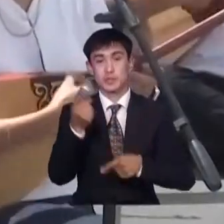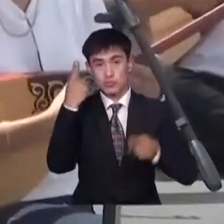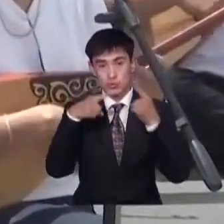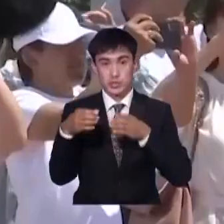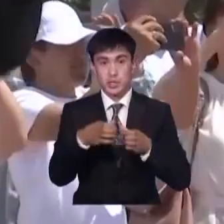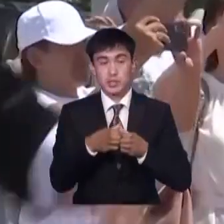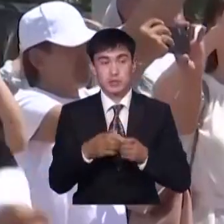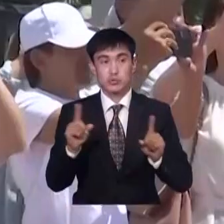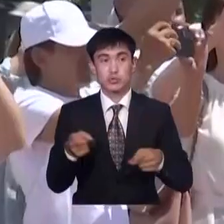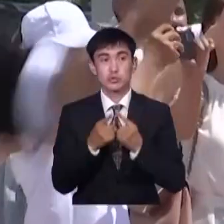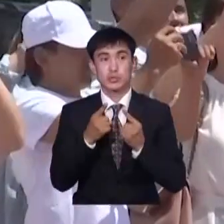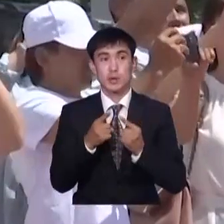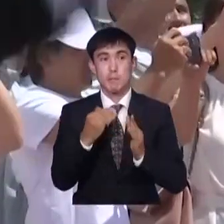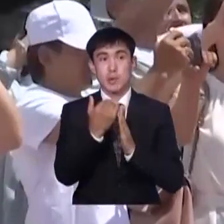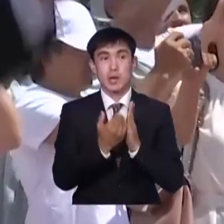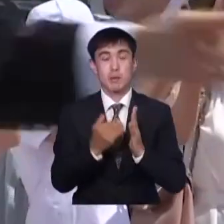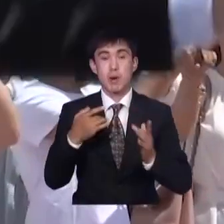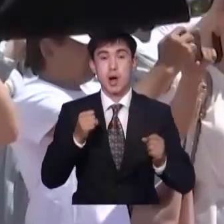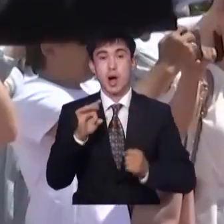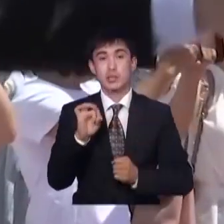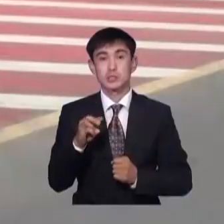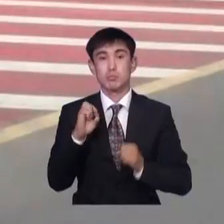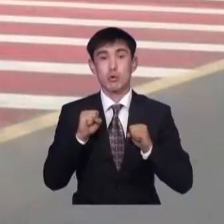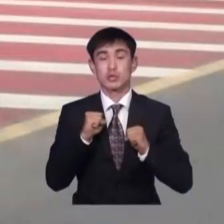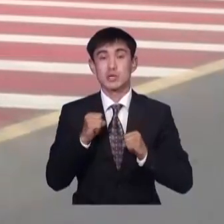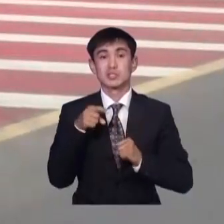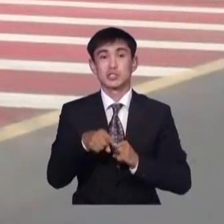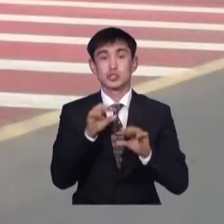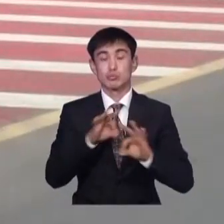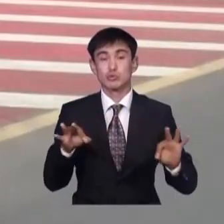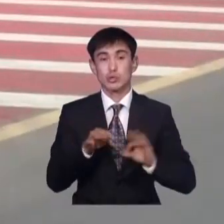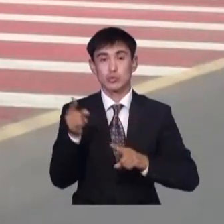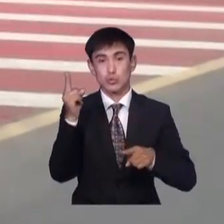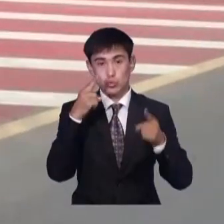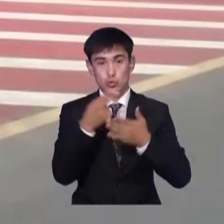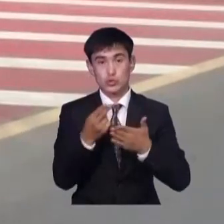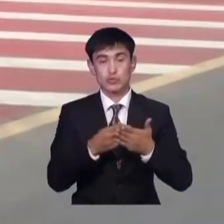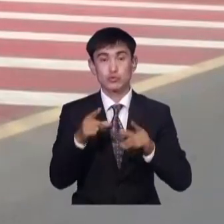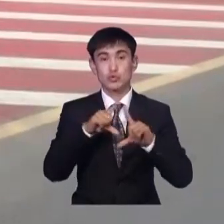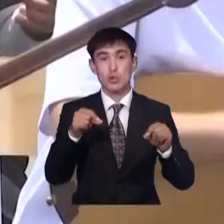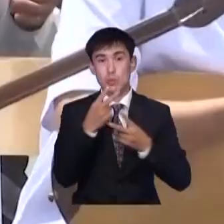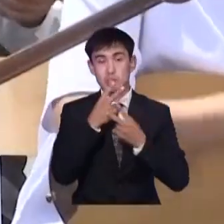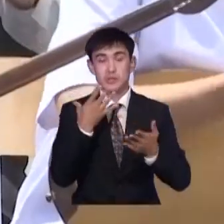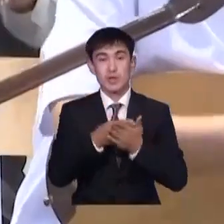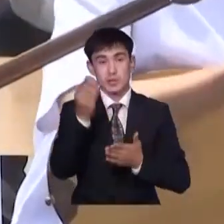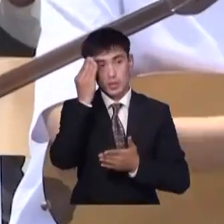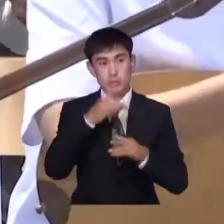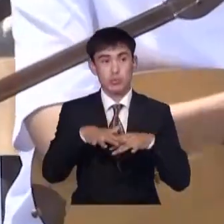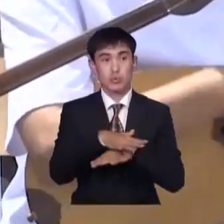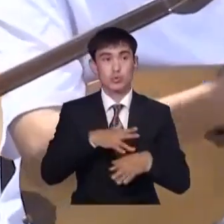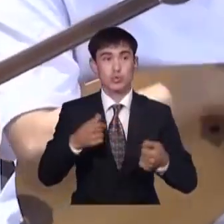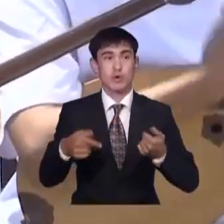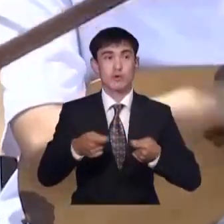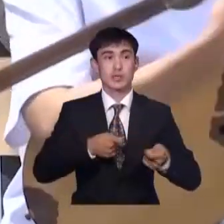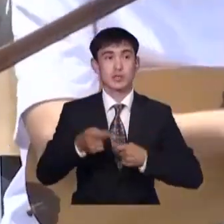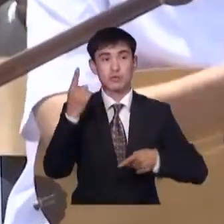творческие коллективы, созданные в рамках программы «Артспорт». Более 1000 музыкантов из художественных школ представили свои таланты публике.